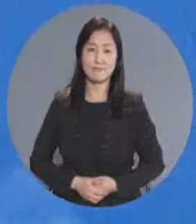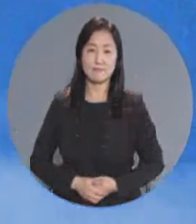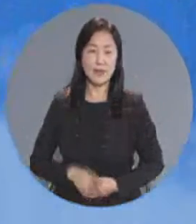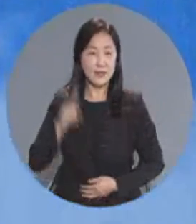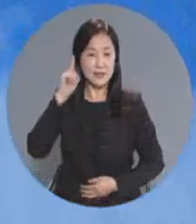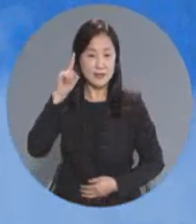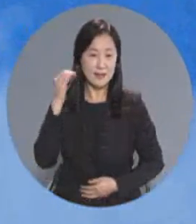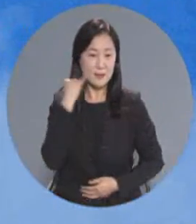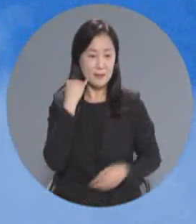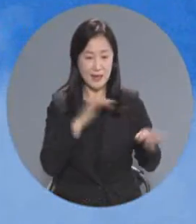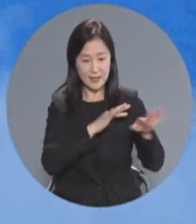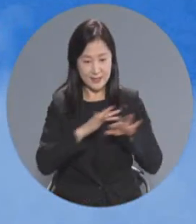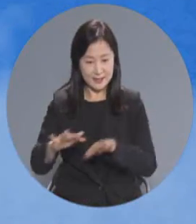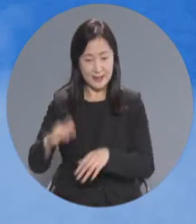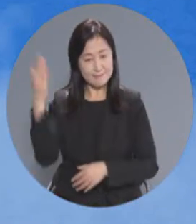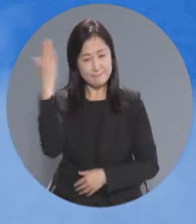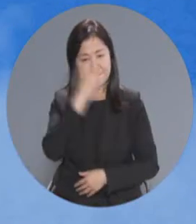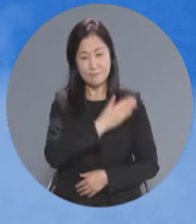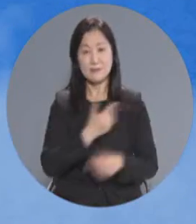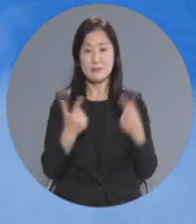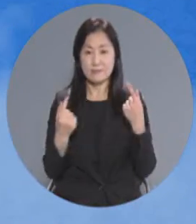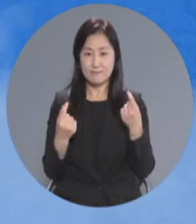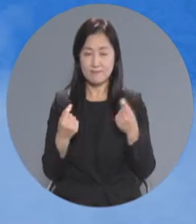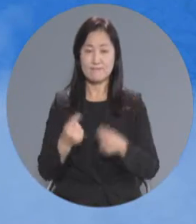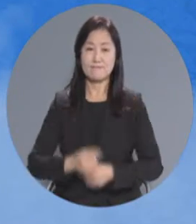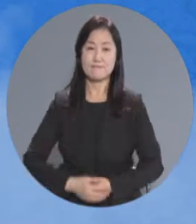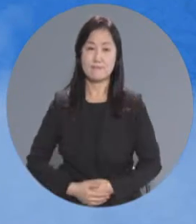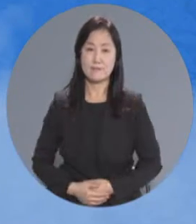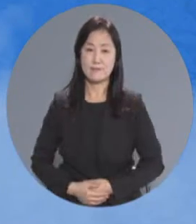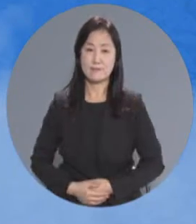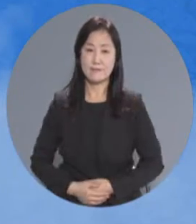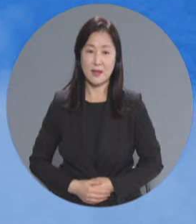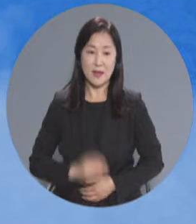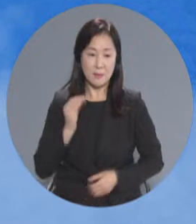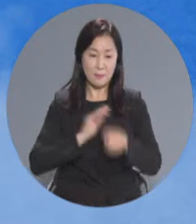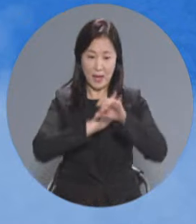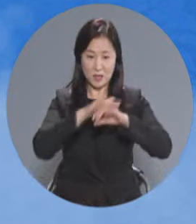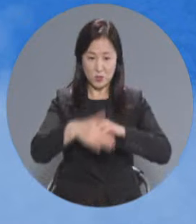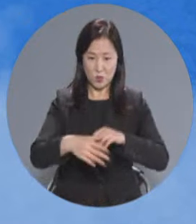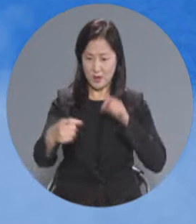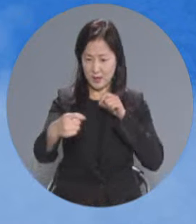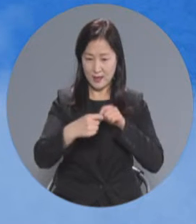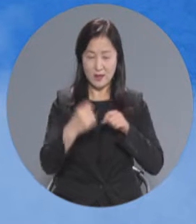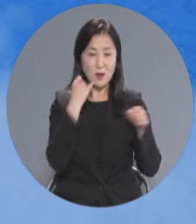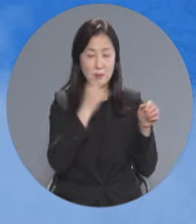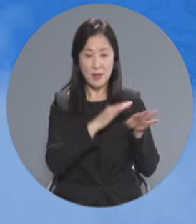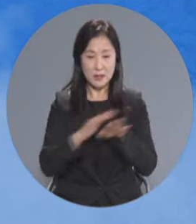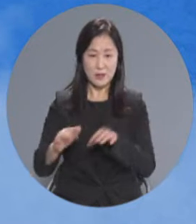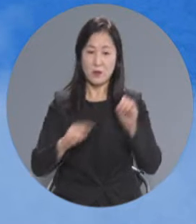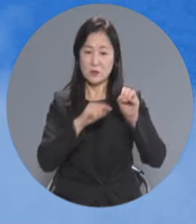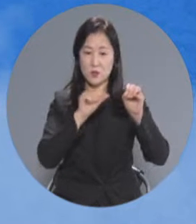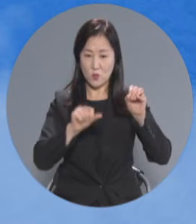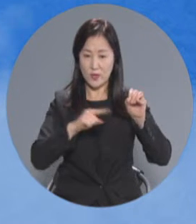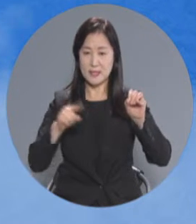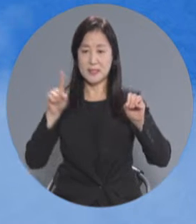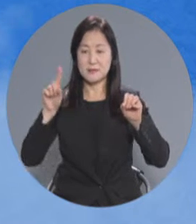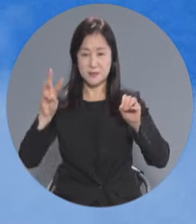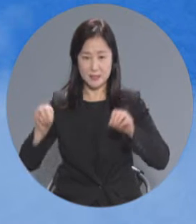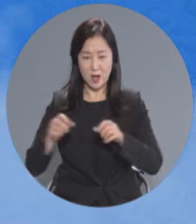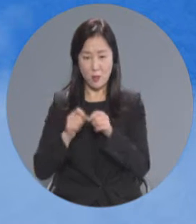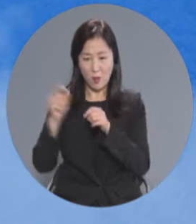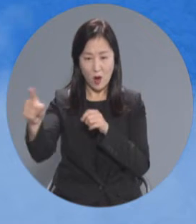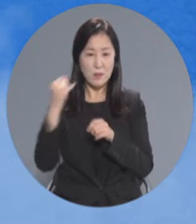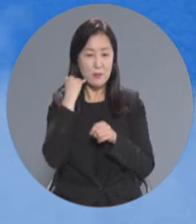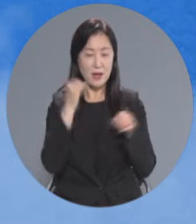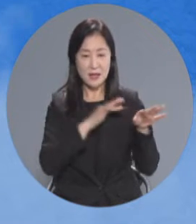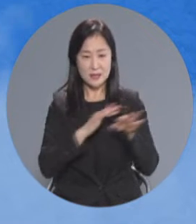내일 암에서 부 해상은 맑은 날씨를 보이겠습니다 파도는 남의 서부 앞바다에서 0.5 해서 1m 먼 바다에서